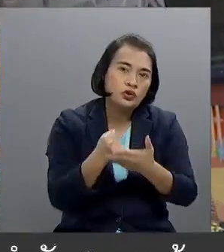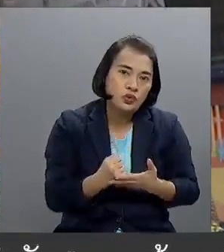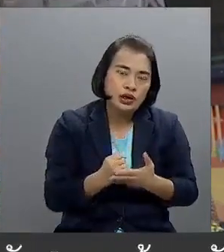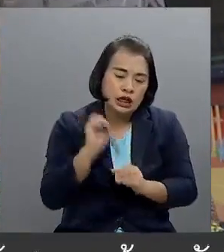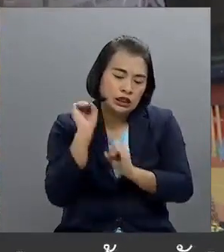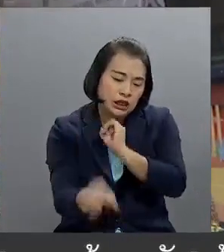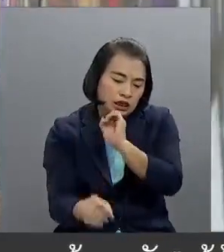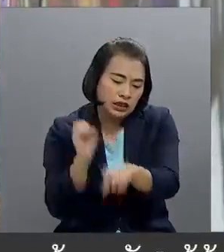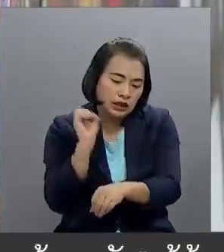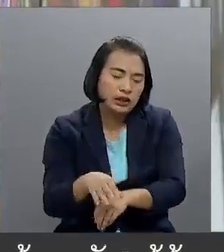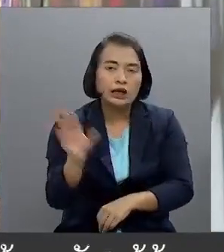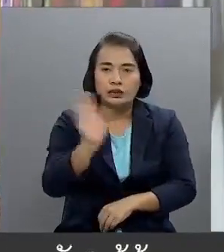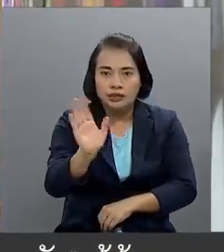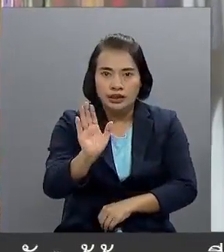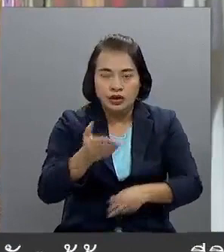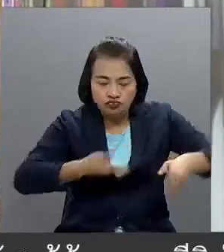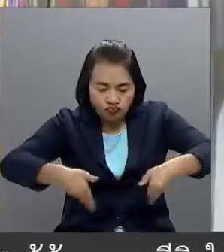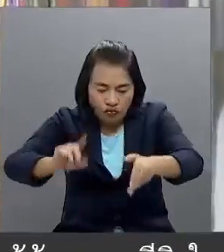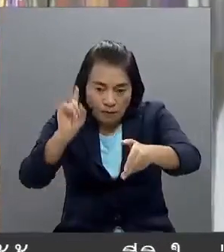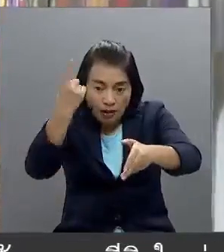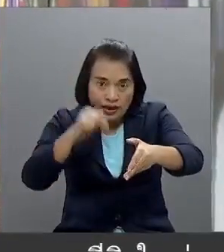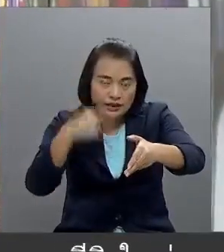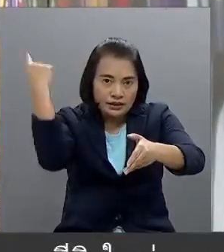ที่นี่เป็นหมุดหมายใหม่ของการท่องเที่ยวห